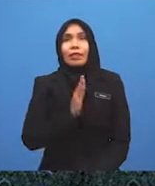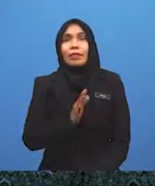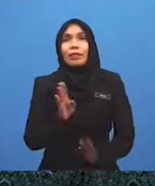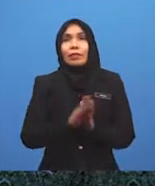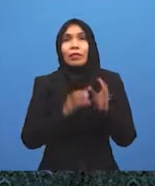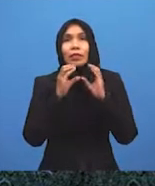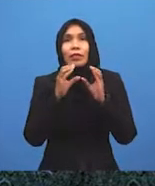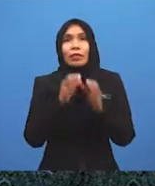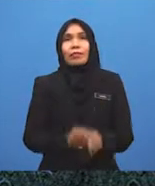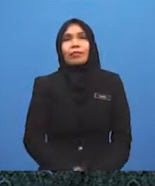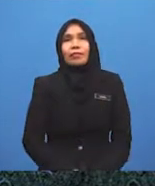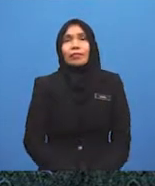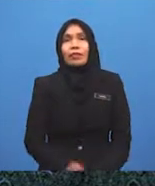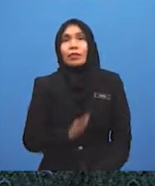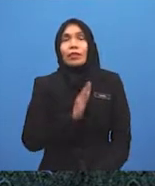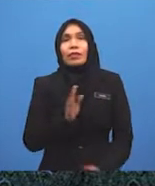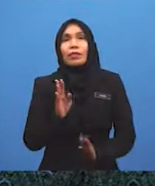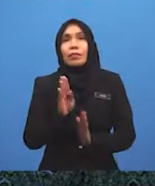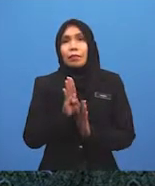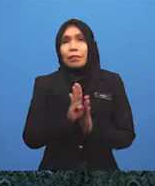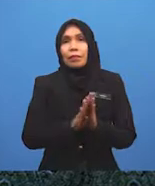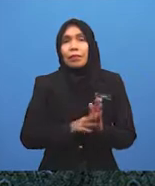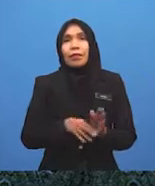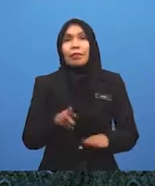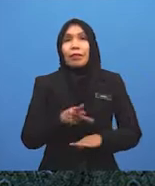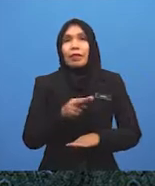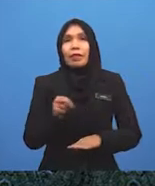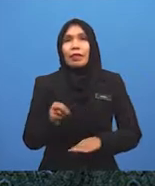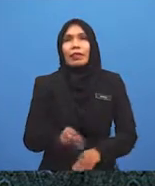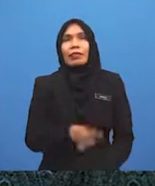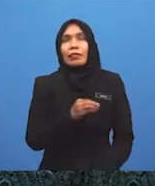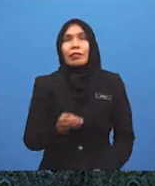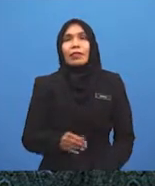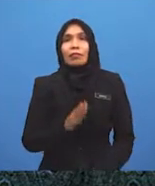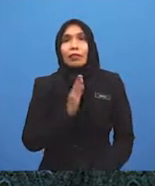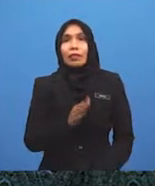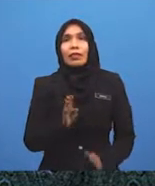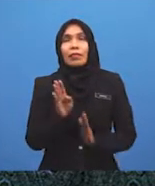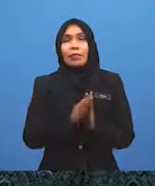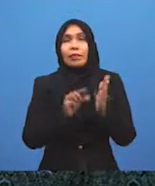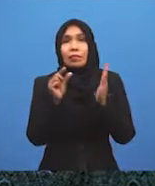bercakap, adab berpakaian dan adab bergaul.